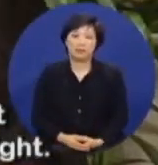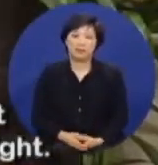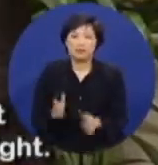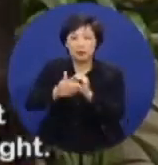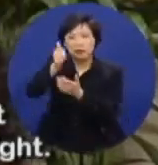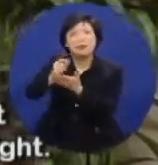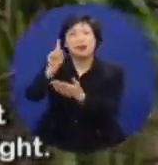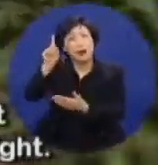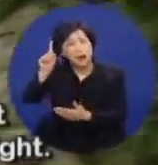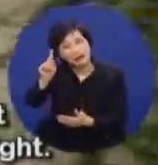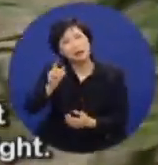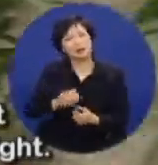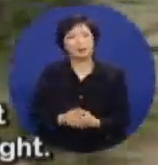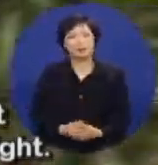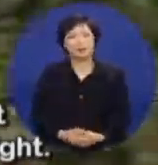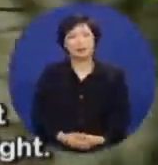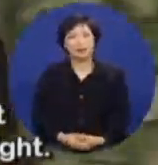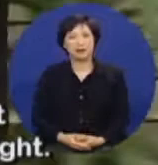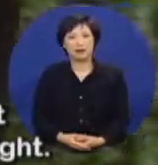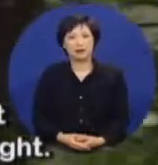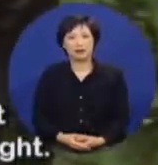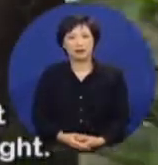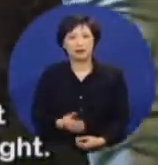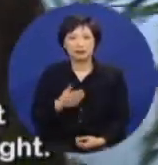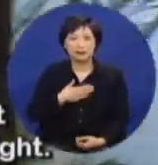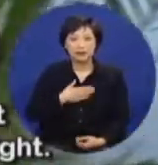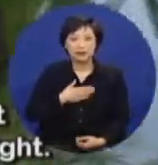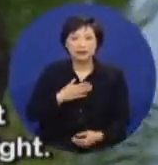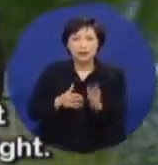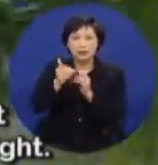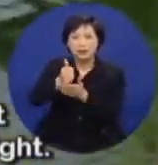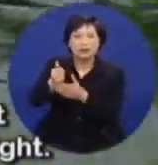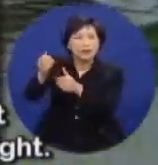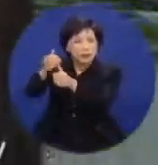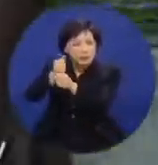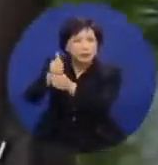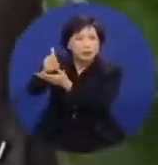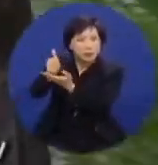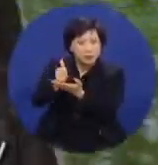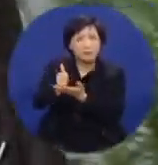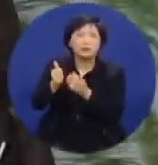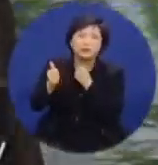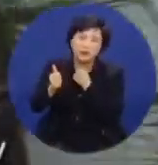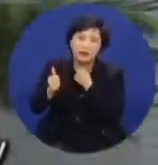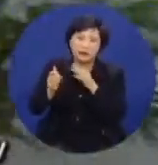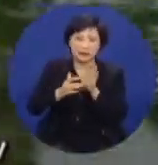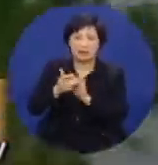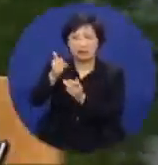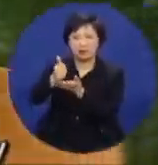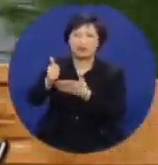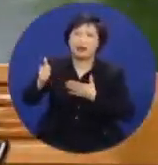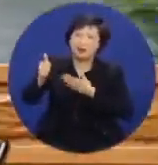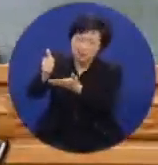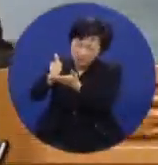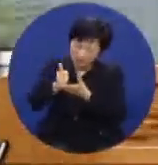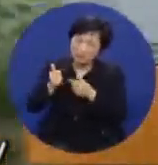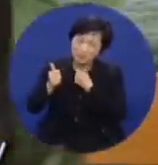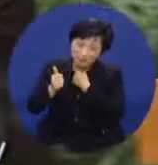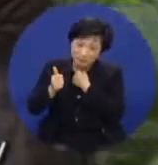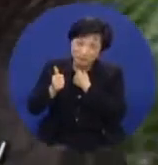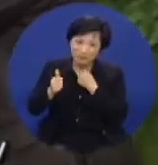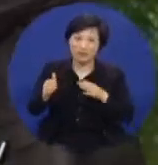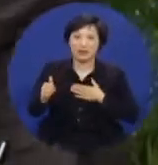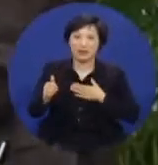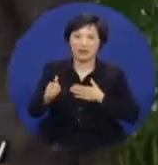예수 밖에 없습니다 나는 지수를 차 봐야 합니다 난 2개에서 를 잡아야 합니다